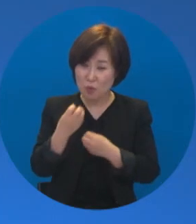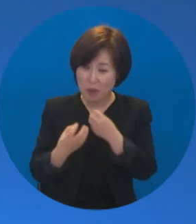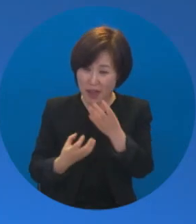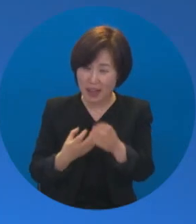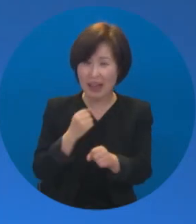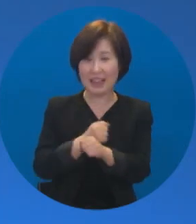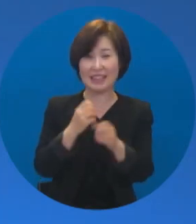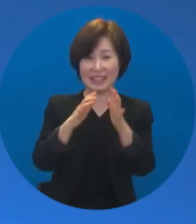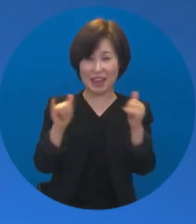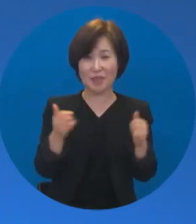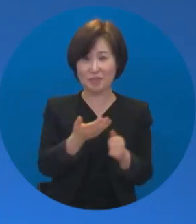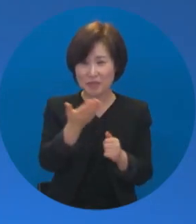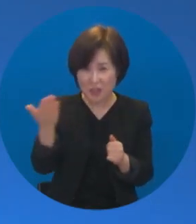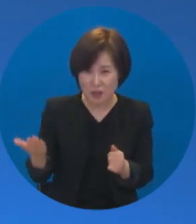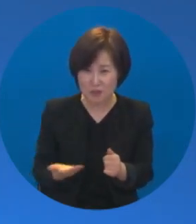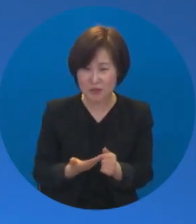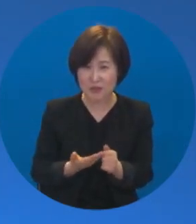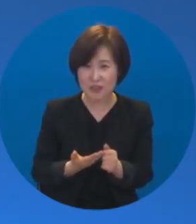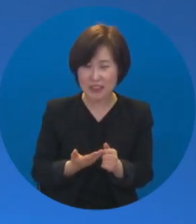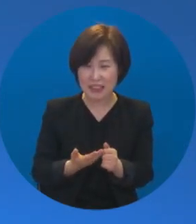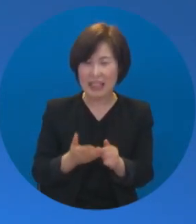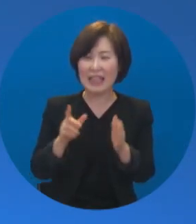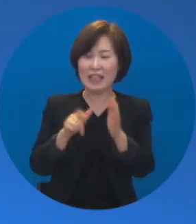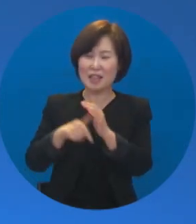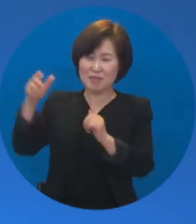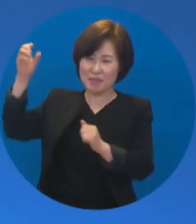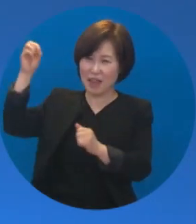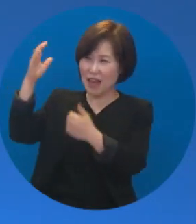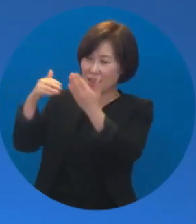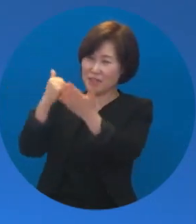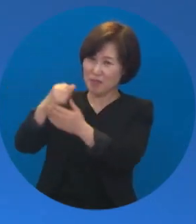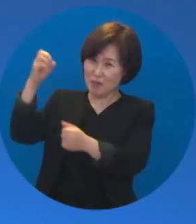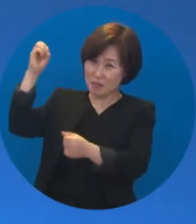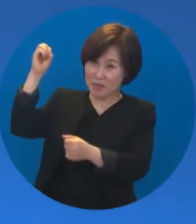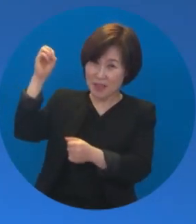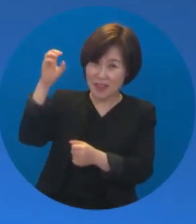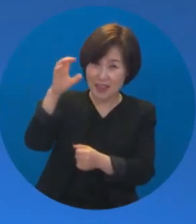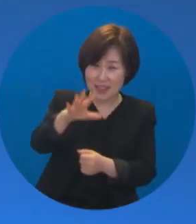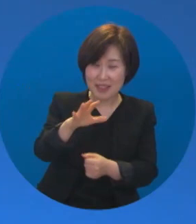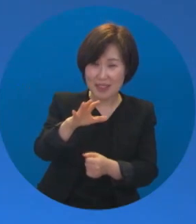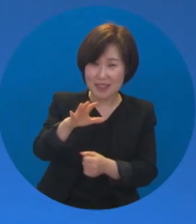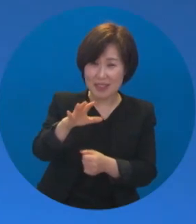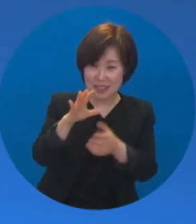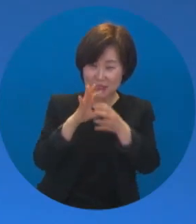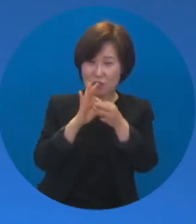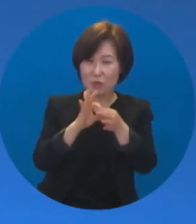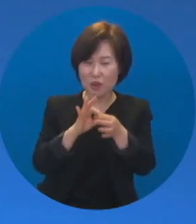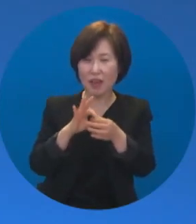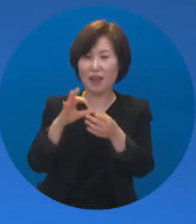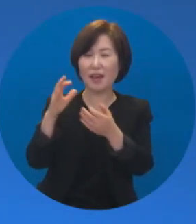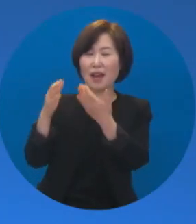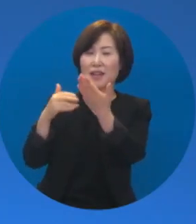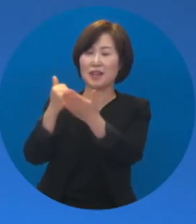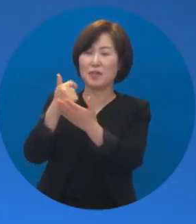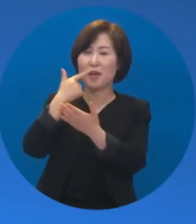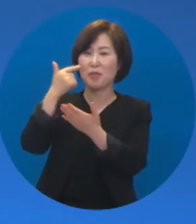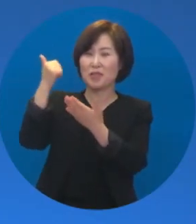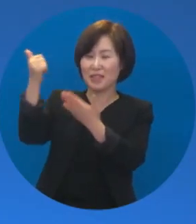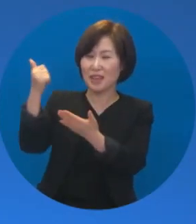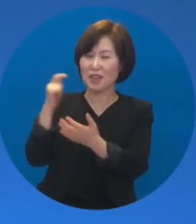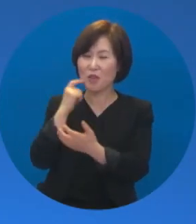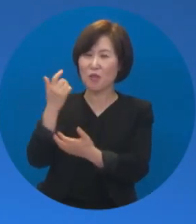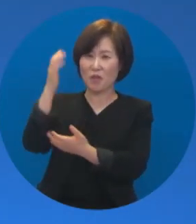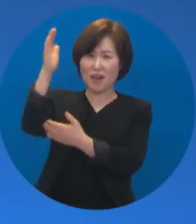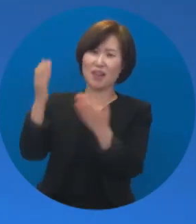사람들, 그런 사람들을 통해 빛이 비춰지고, 또 그 빛을 비춰지는 것을 통해 아버지께 영광을 돌리게